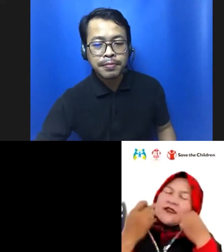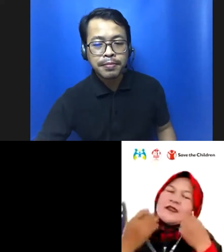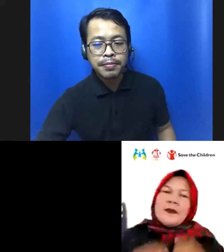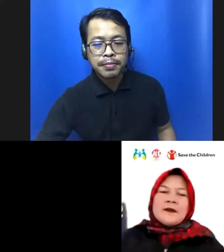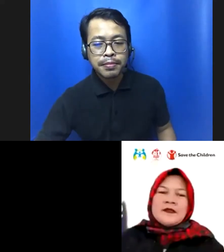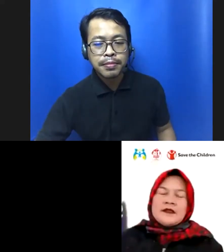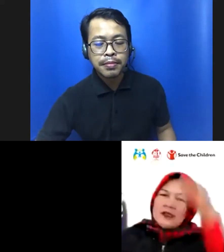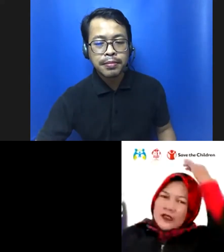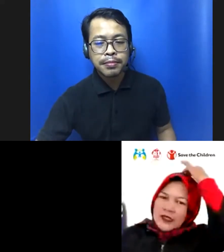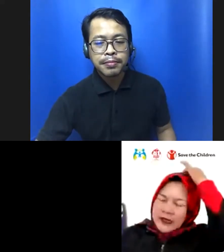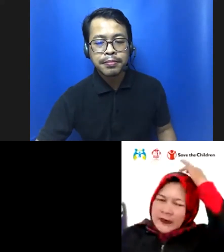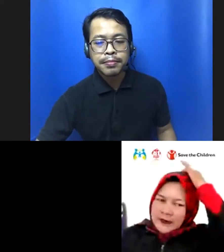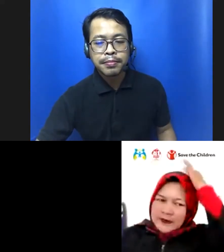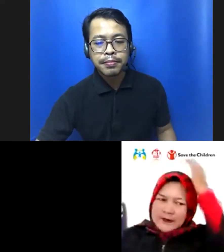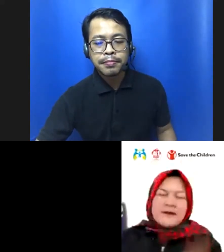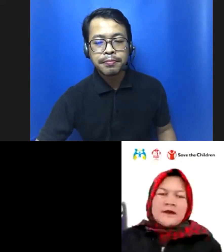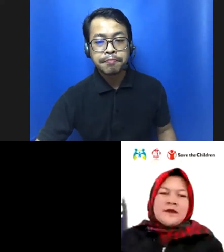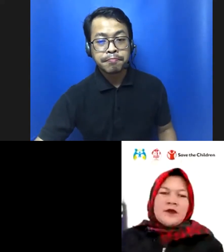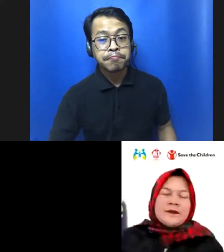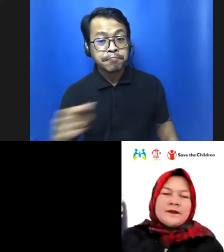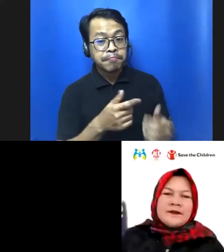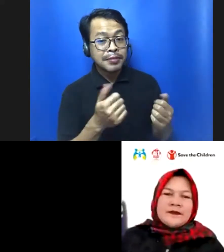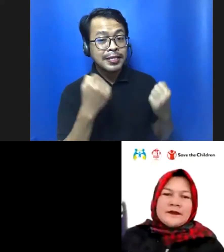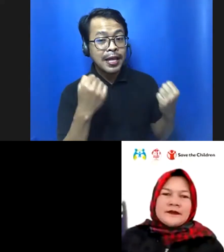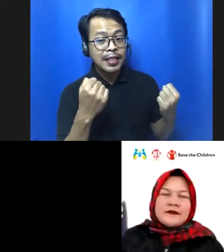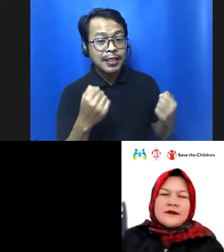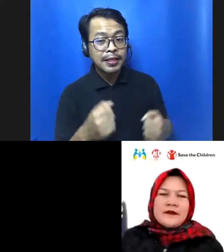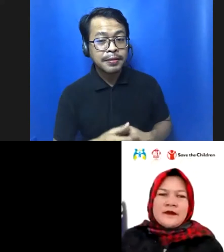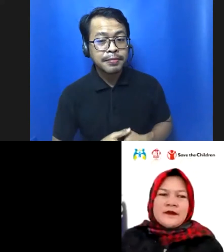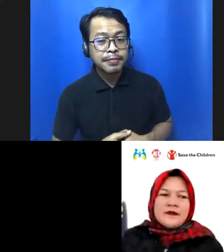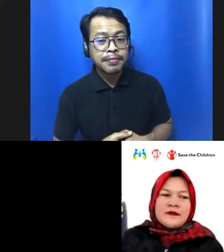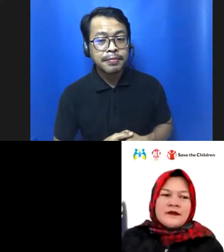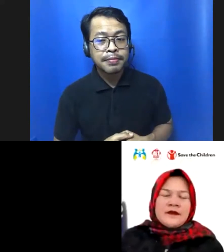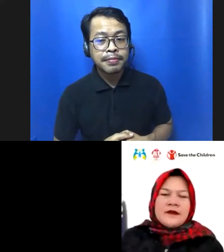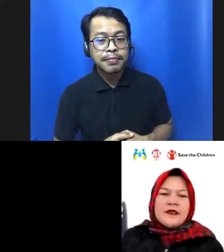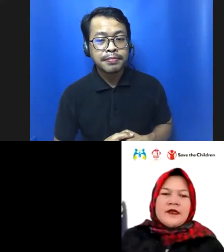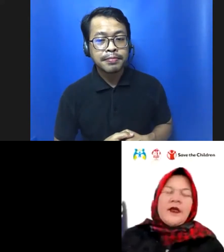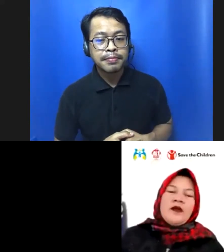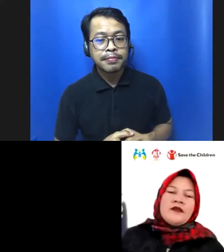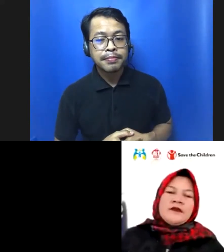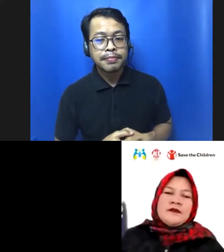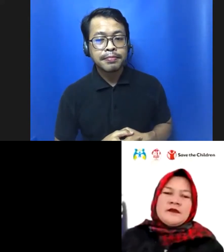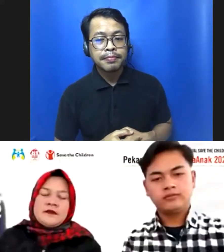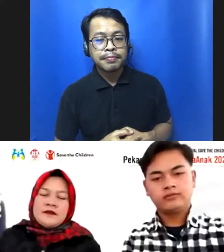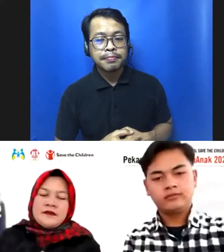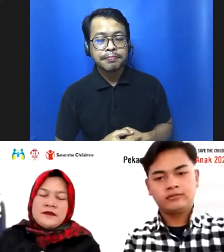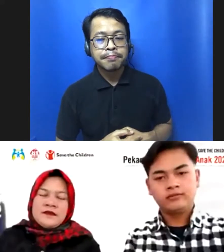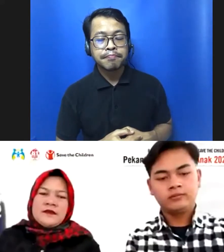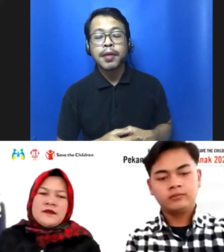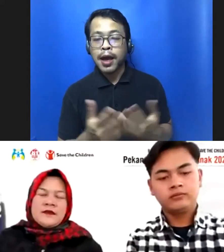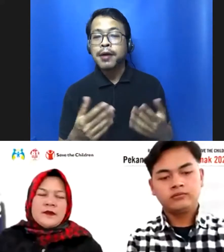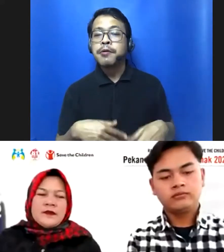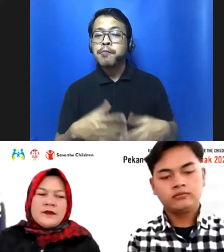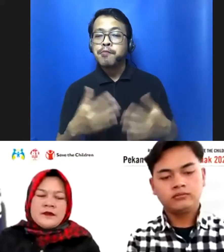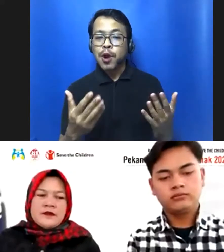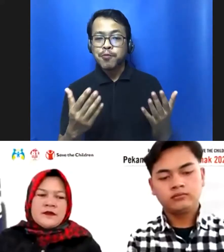Klik mikro. Sehat ya Bu ya? Tadi sepertinya sudah menandakan baik-baik saja, sudah sehat. Mudah-mudahan kita